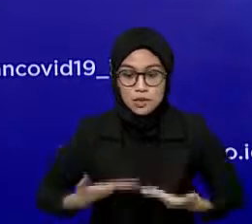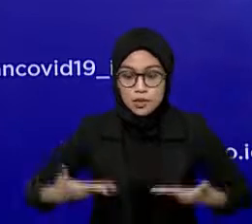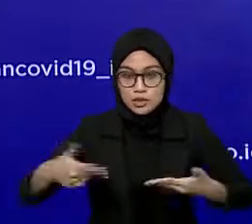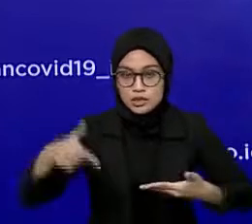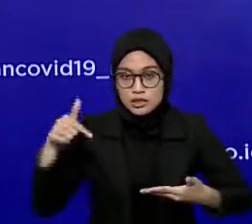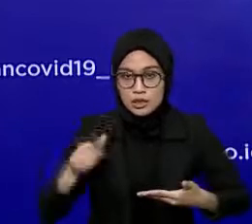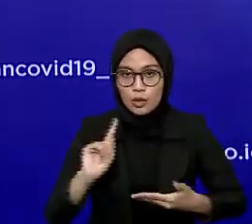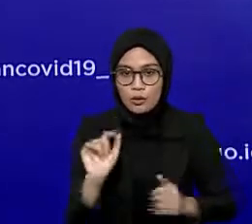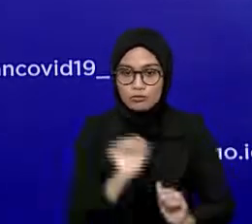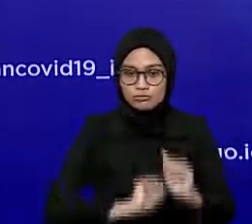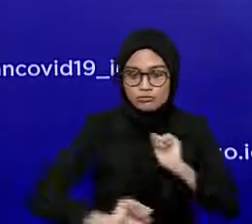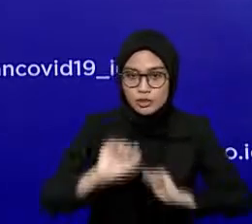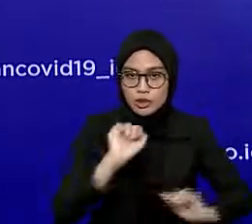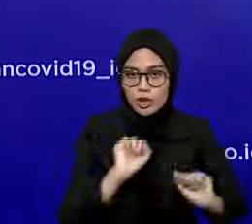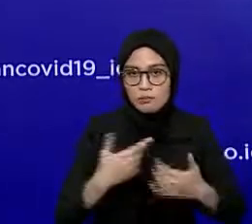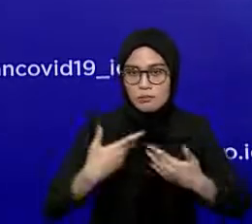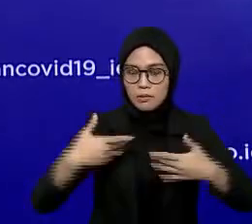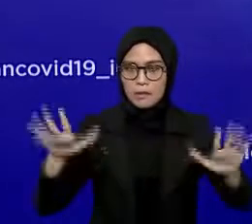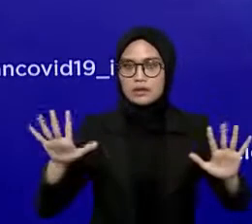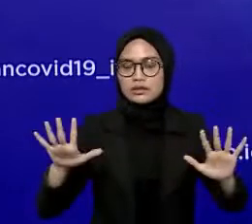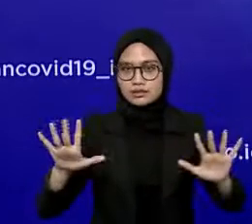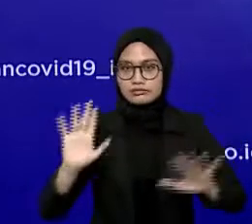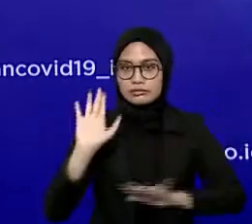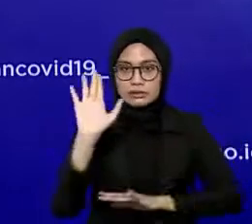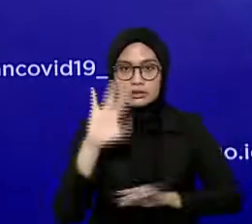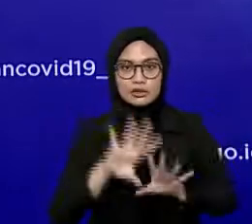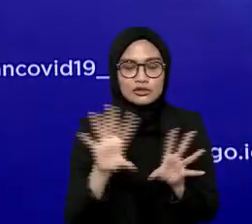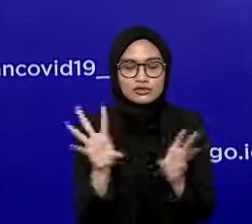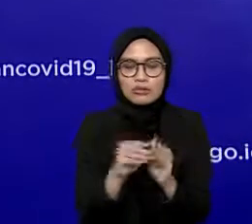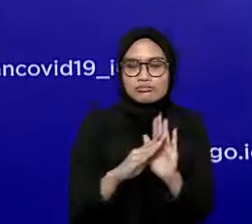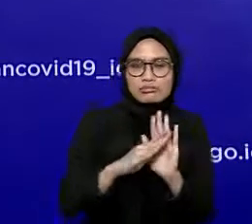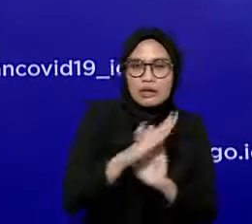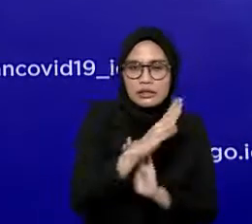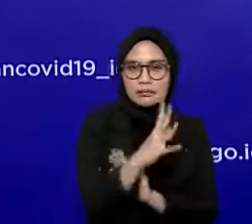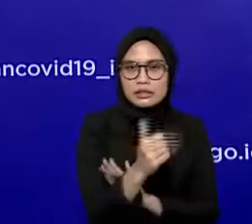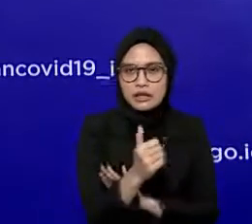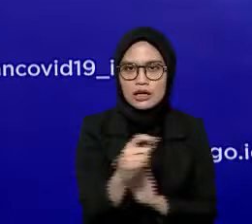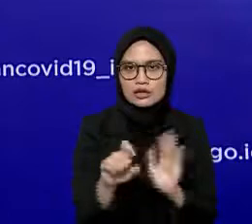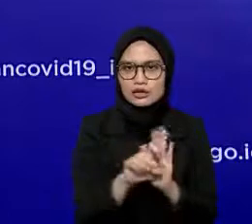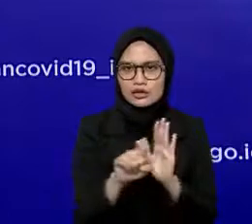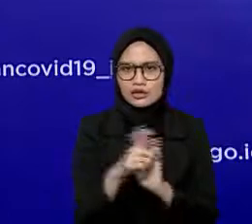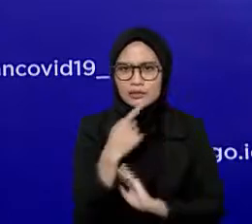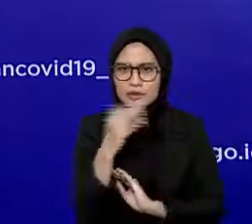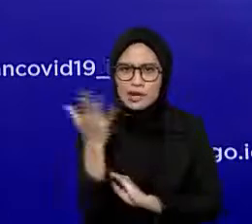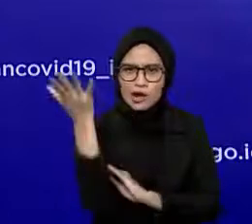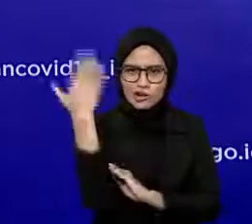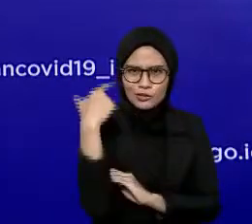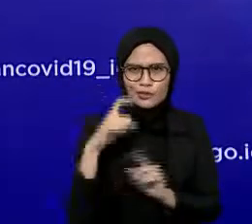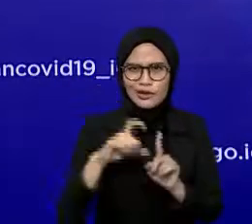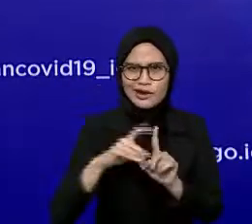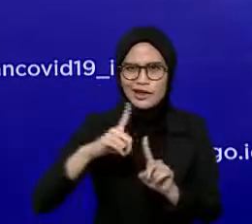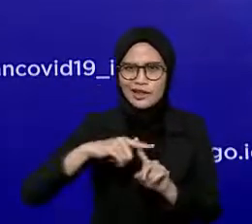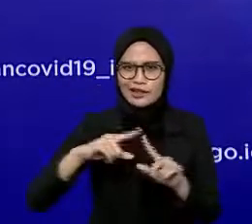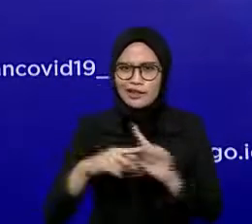kasus, seperti pembelajaran lonjakan kasus kedua di Indonesia pada saat varian Delta sudah bersirkulasi.